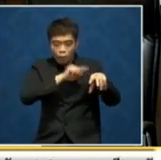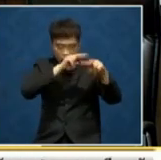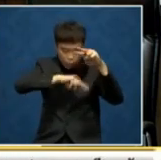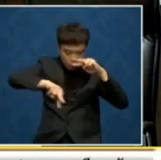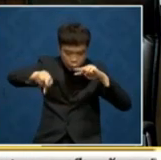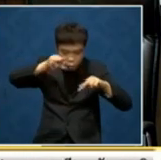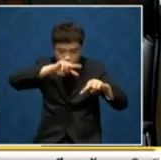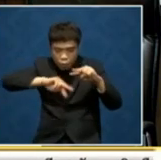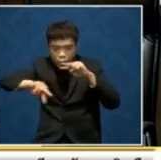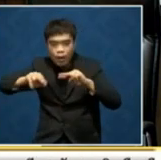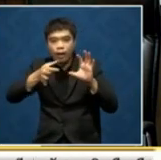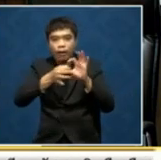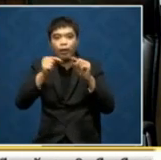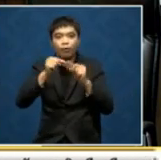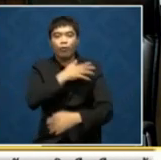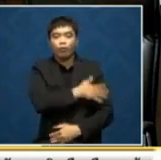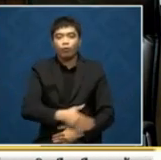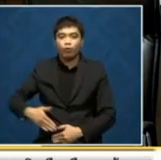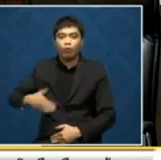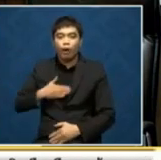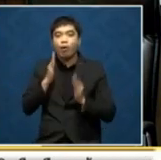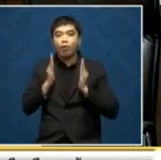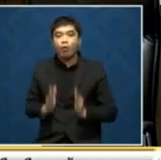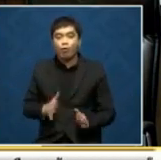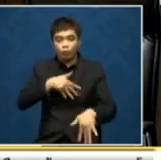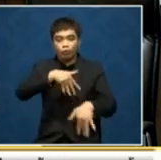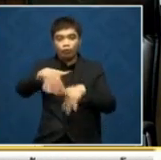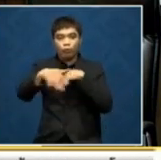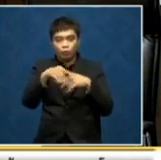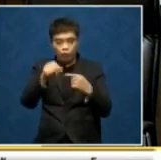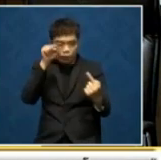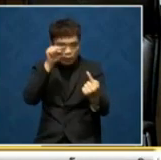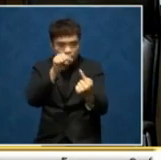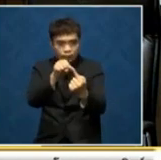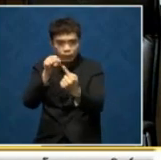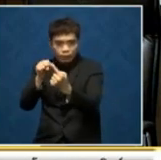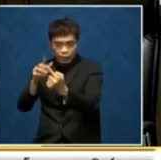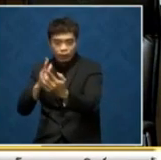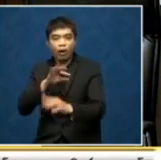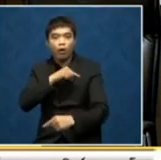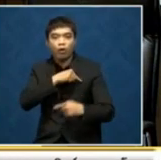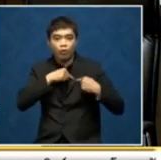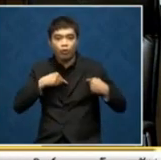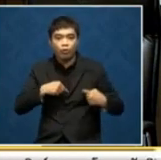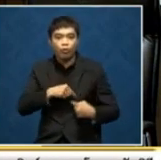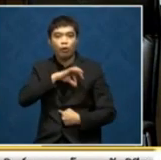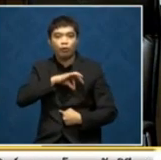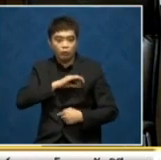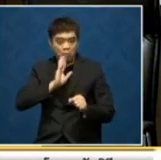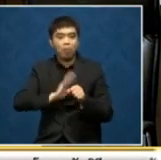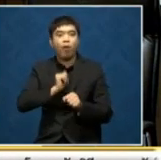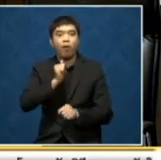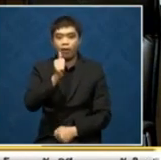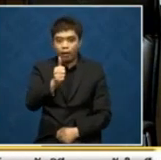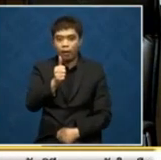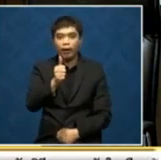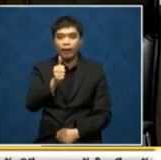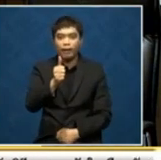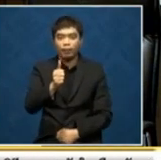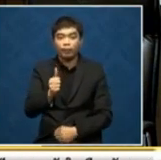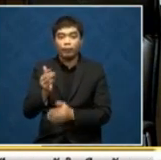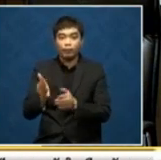แข่งขันนะประชาชนก็จะได้รับการดูแลที่ดีแล้วก็มีความพึงพอใจมากยิ่งขึ้นด้านเศรษฐกิจและณวันนี้